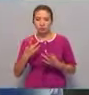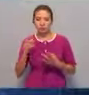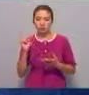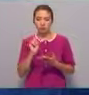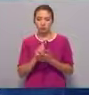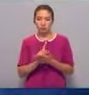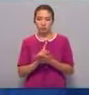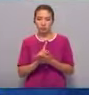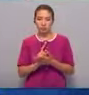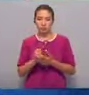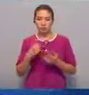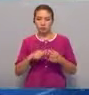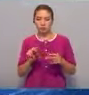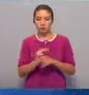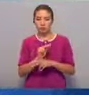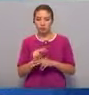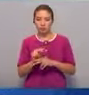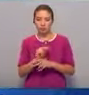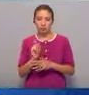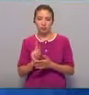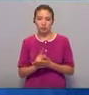түрде перестройка қылып жасау керек.